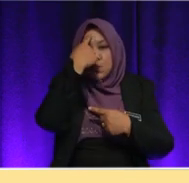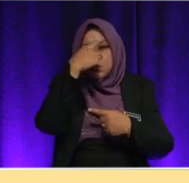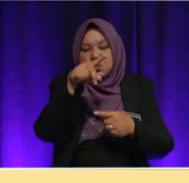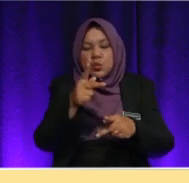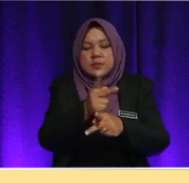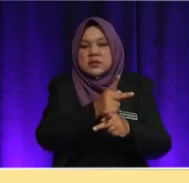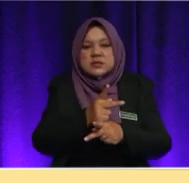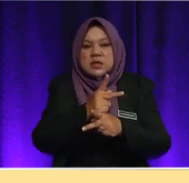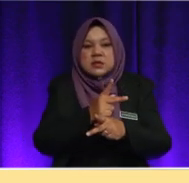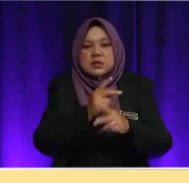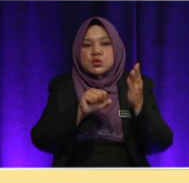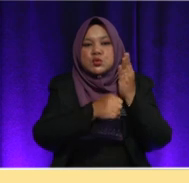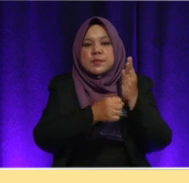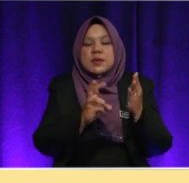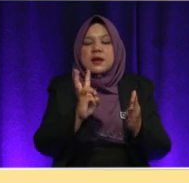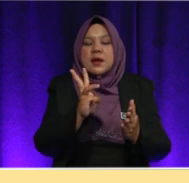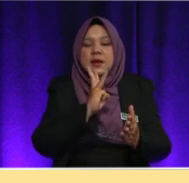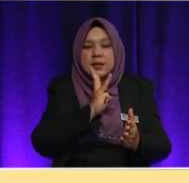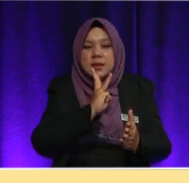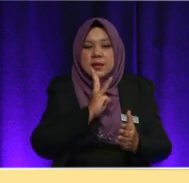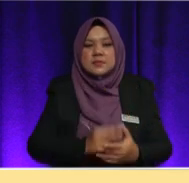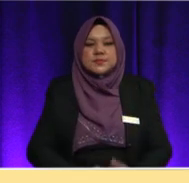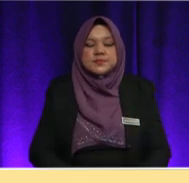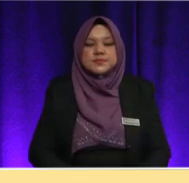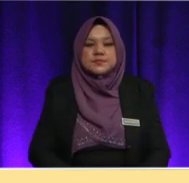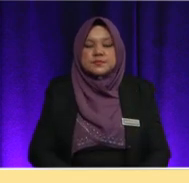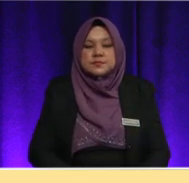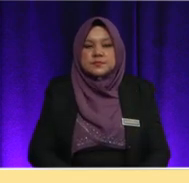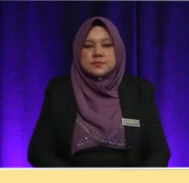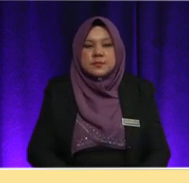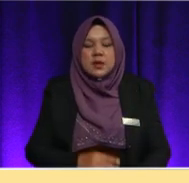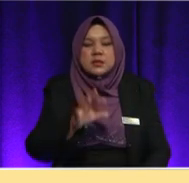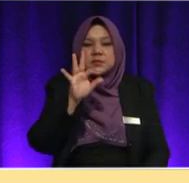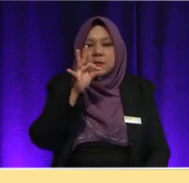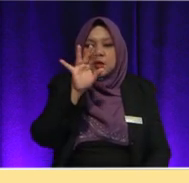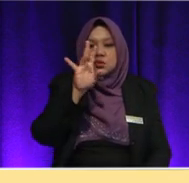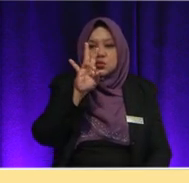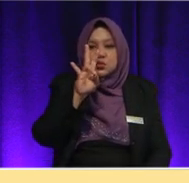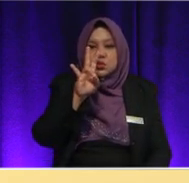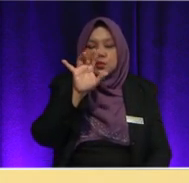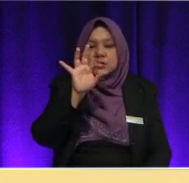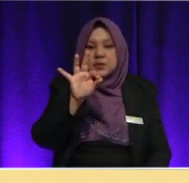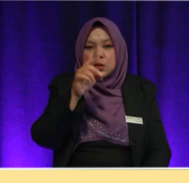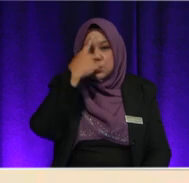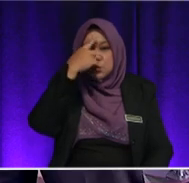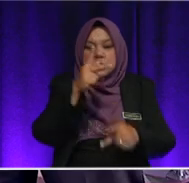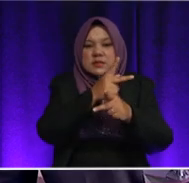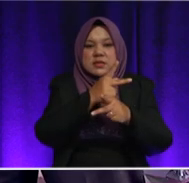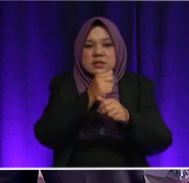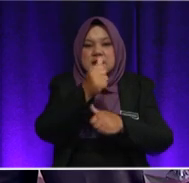sumber air pada tercemar dan peraturan politik alam sekeliling 1979 di Global untuk memelihara alam sekitar